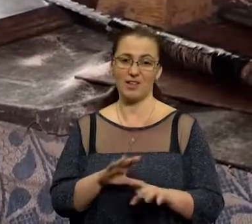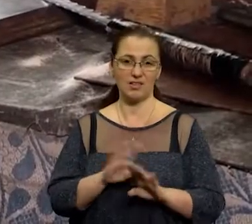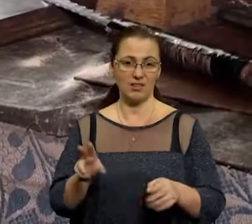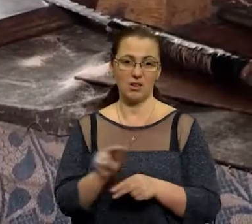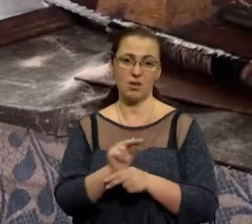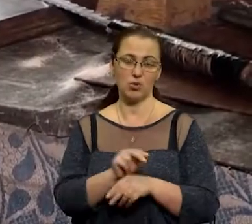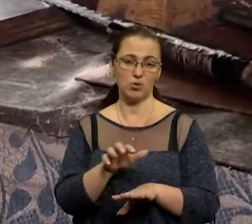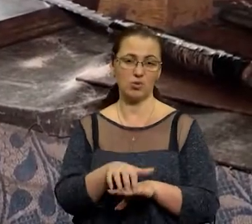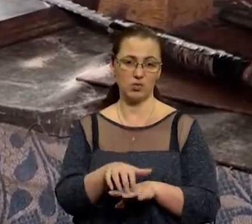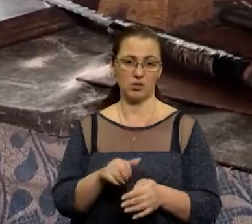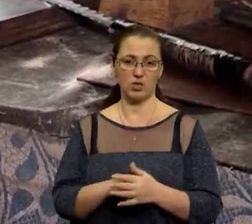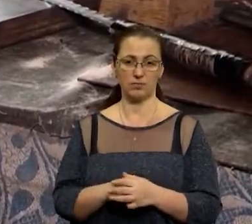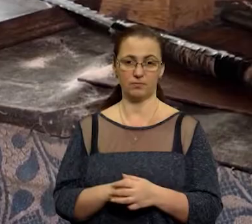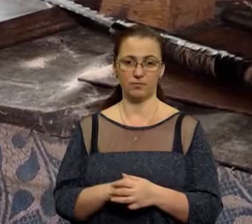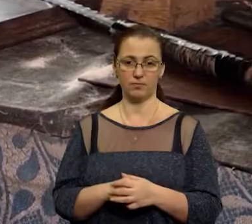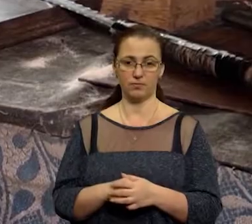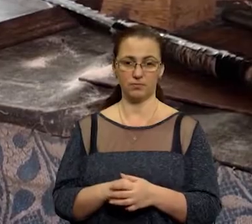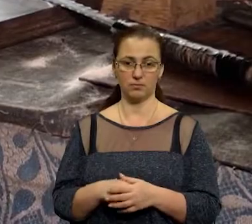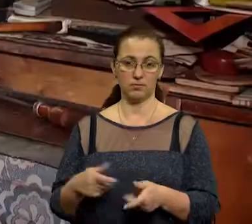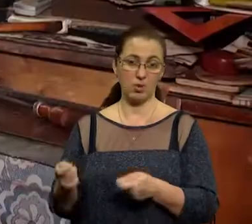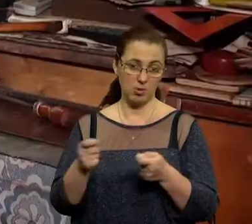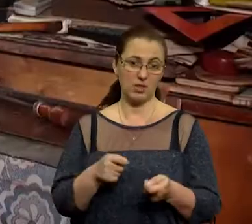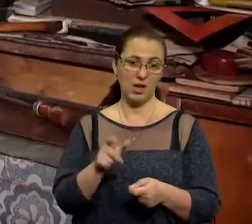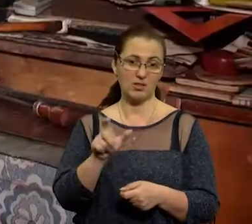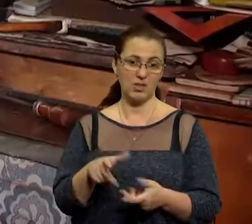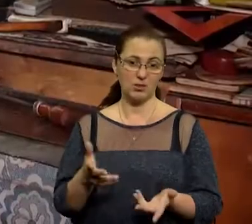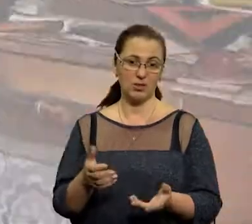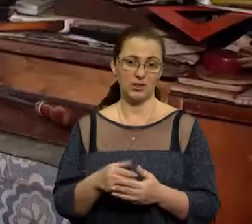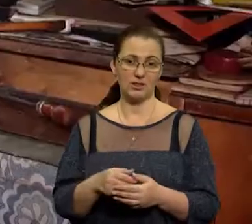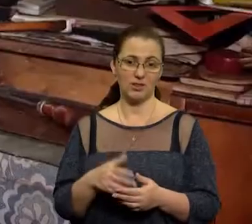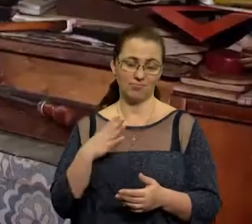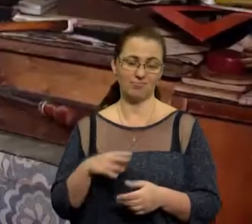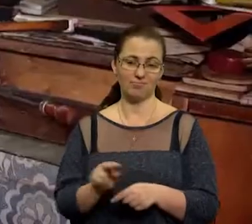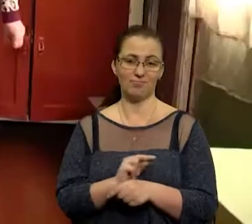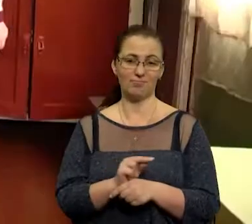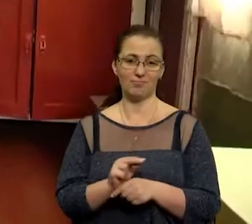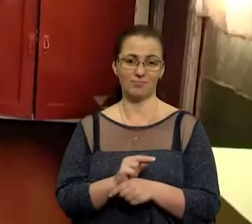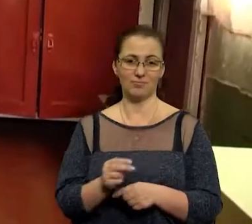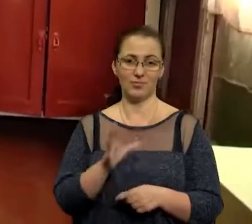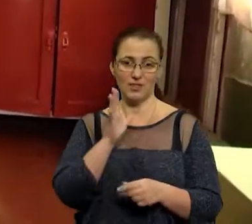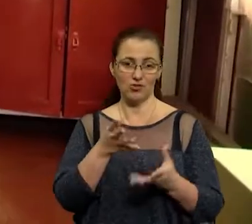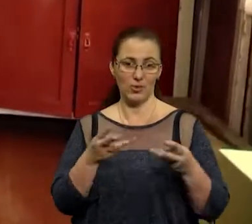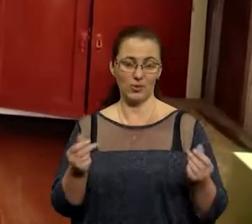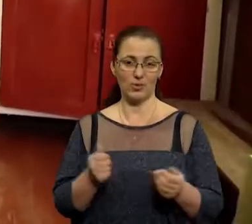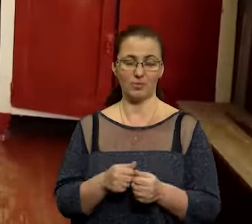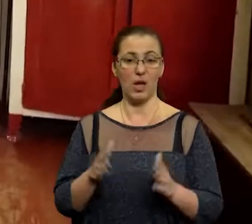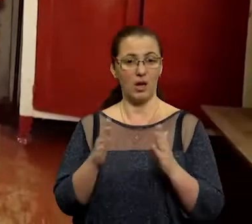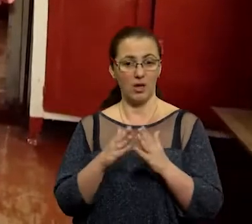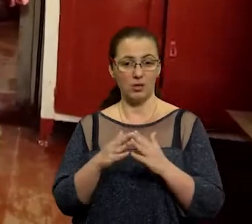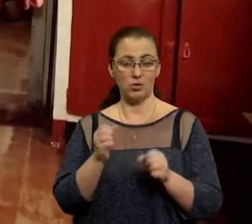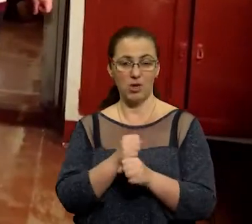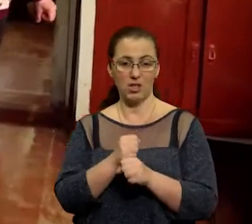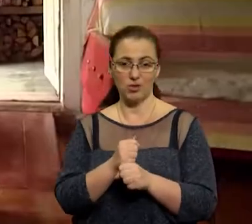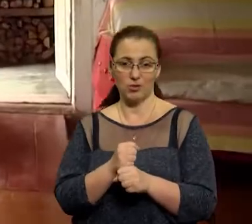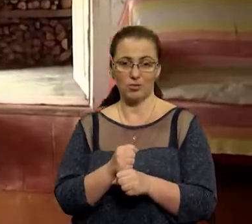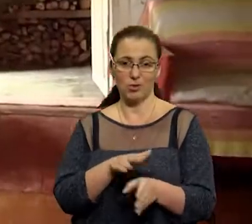Ремонтує взуття. Заводи принесли людину. Та приходиться робити. І час іде. Натомість хатню роботу осилити чоловік